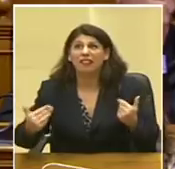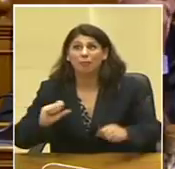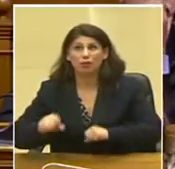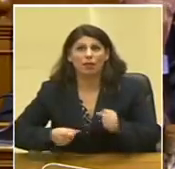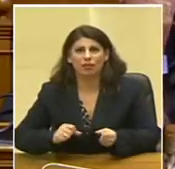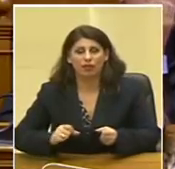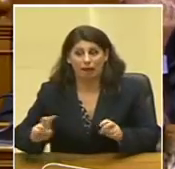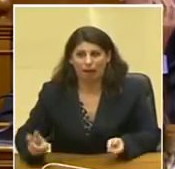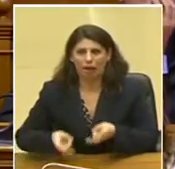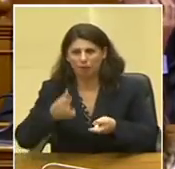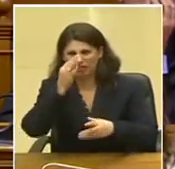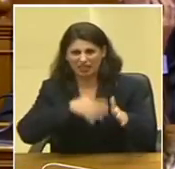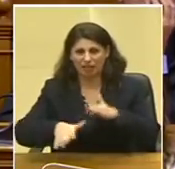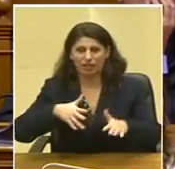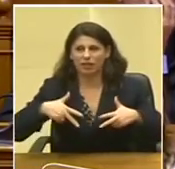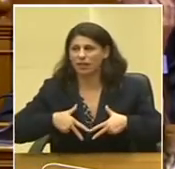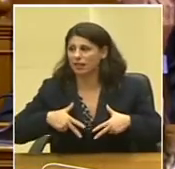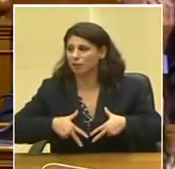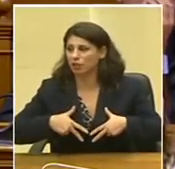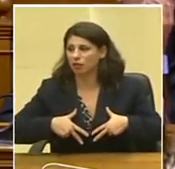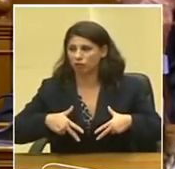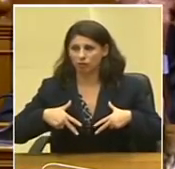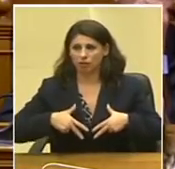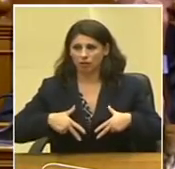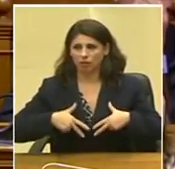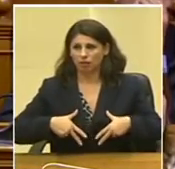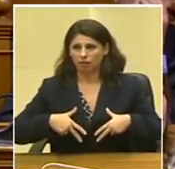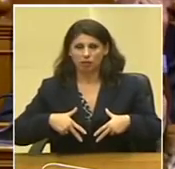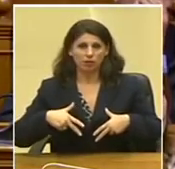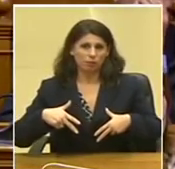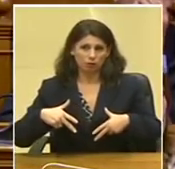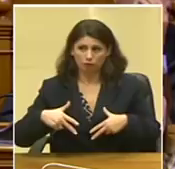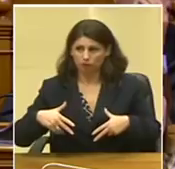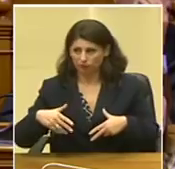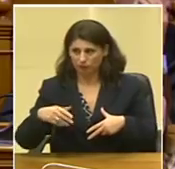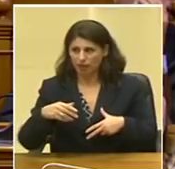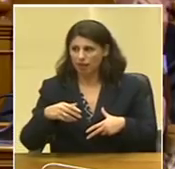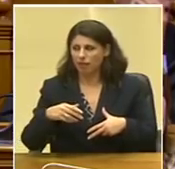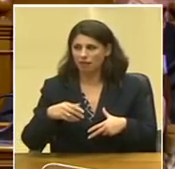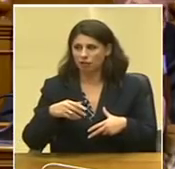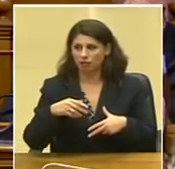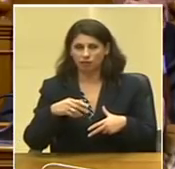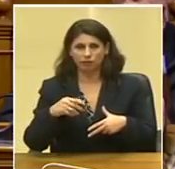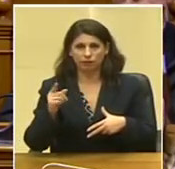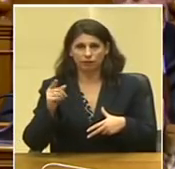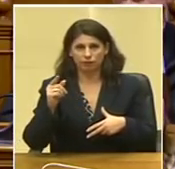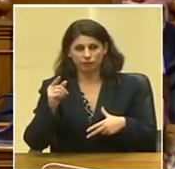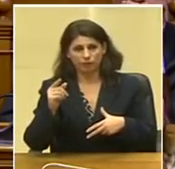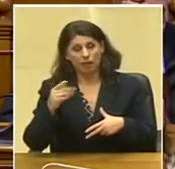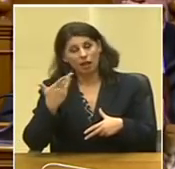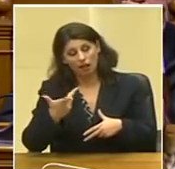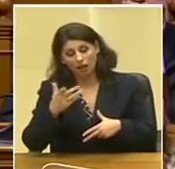σε υπουργούς της κυβέρνησης. Και επειδή η πραγματικότητα δεν σας κάνει το χατήρι, τόσο το χειρότερο για την